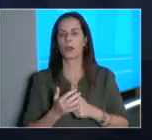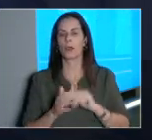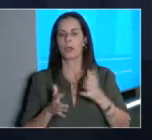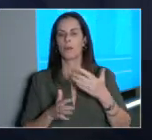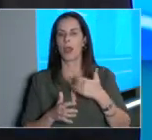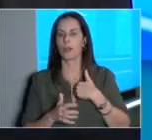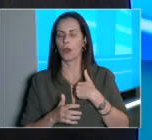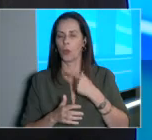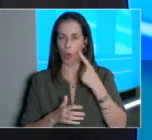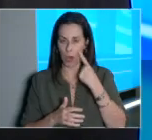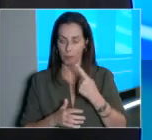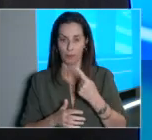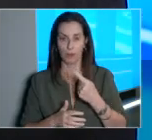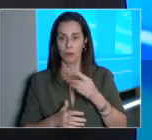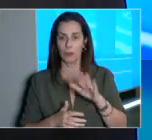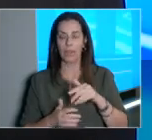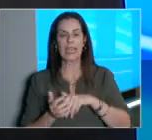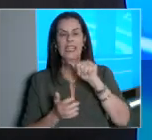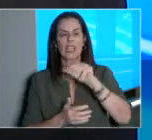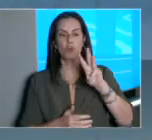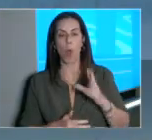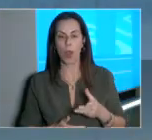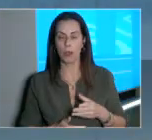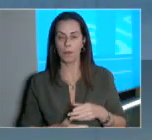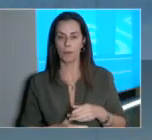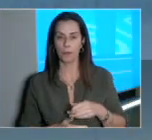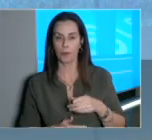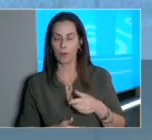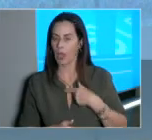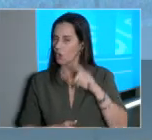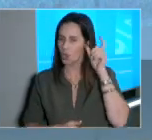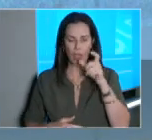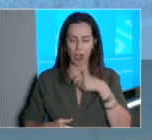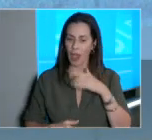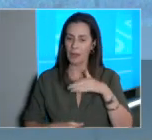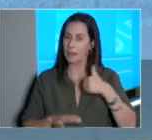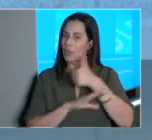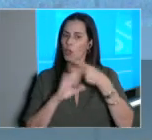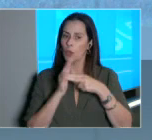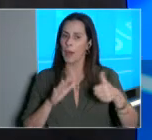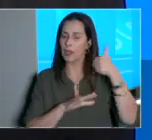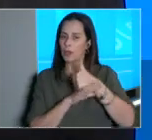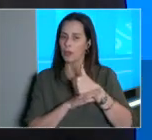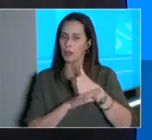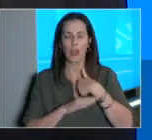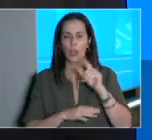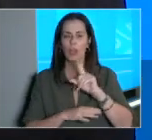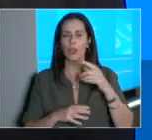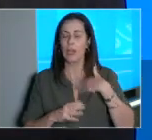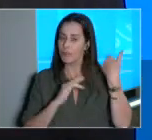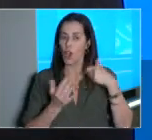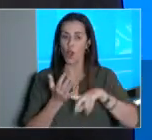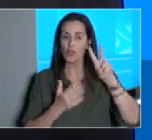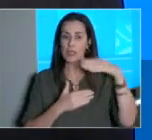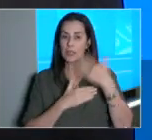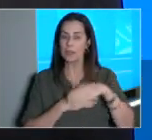אם אנחנו מפלחים את, לצורך העניין, איציק שמולי... אתה איש מפלגת העבודה, ואתה... אני לא רק איש מפלגת העבודה, אני מנהל תוכניות מנהיגות בקרן ברל כצנלסון. אני לפני